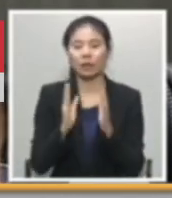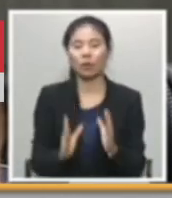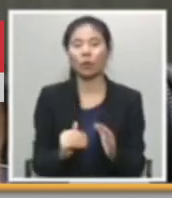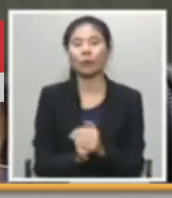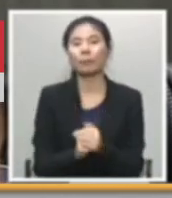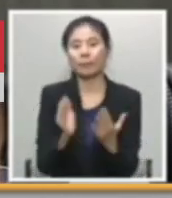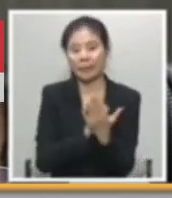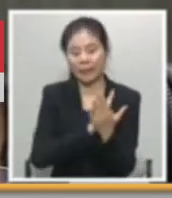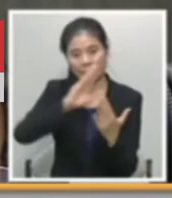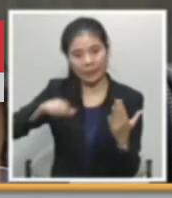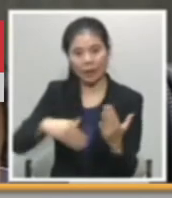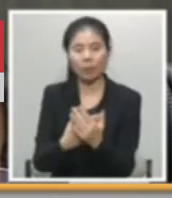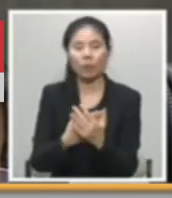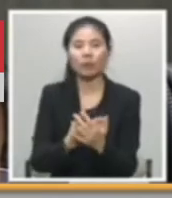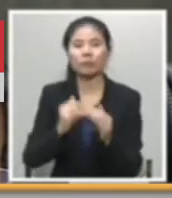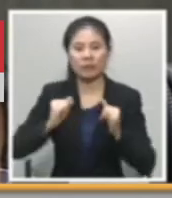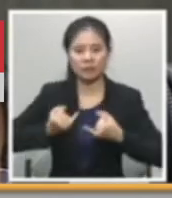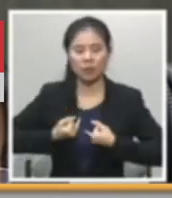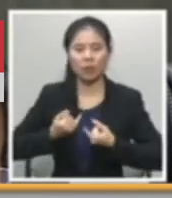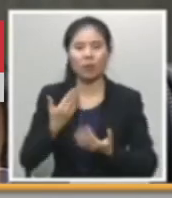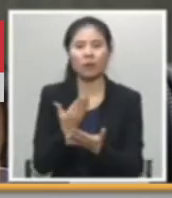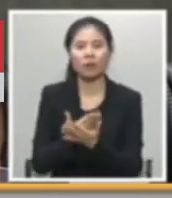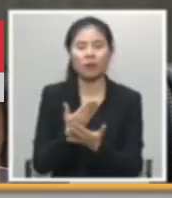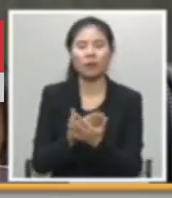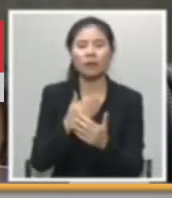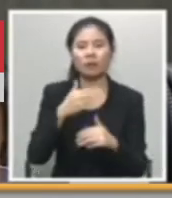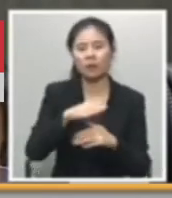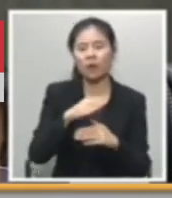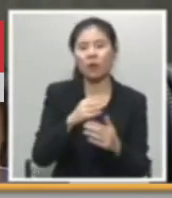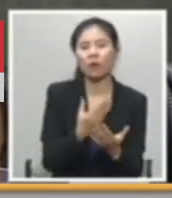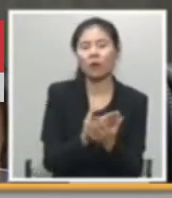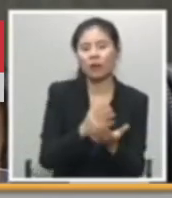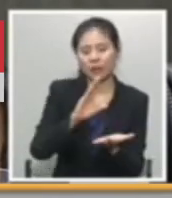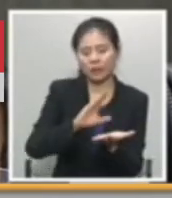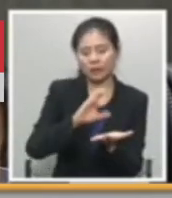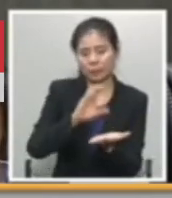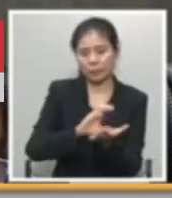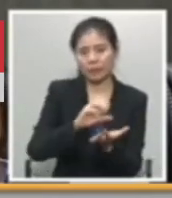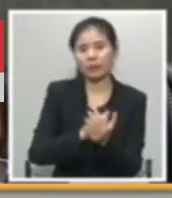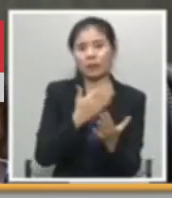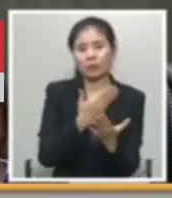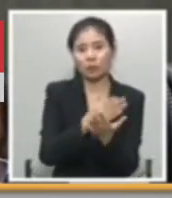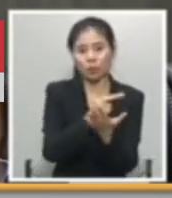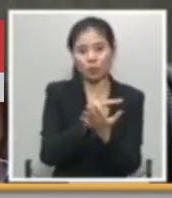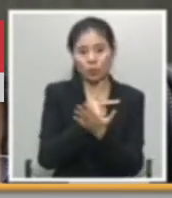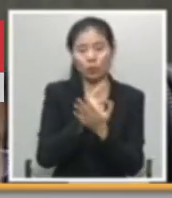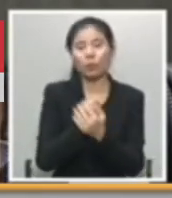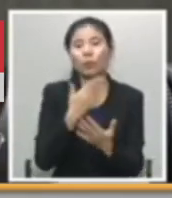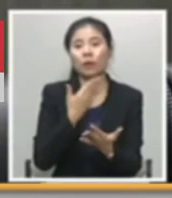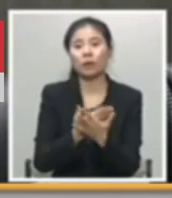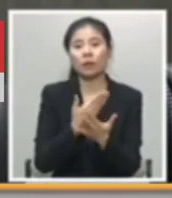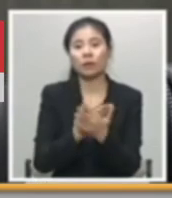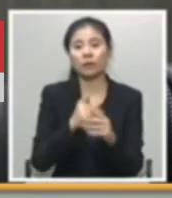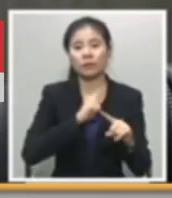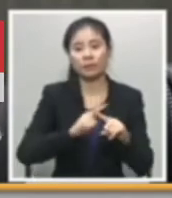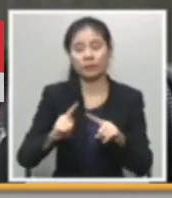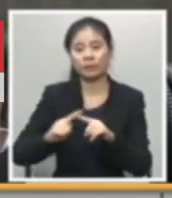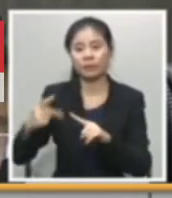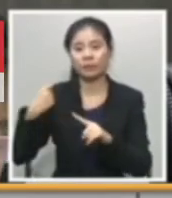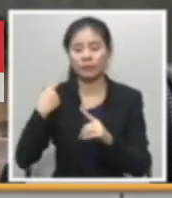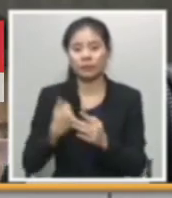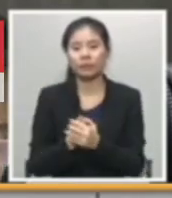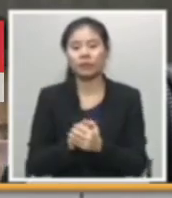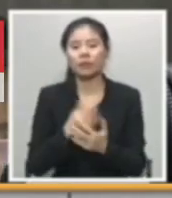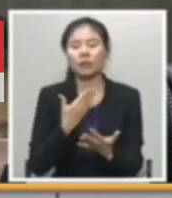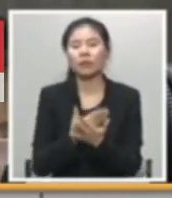มถึงเงินงบเงินนอกงบประมาณเงินกู้เงินอุดหนุนเงินอุดห